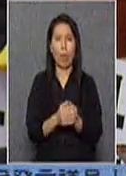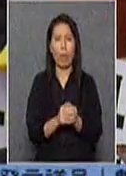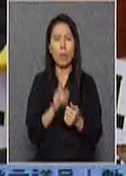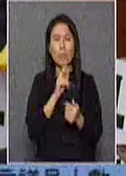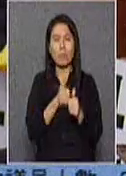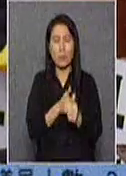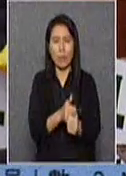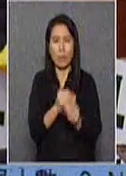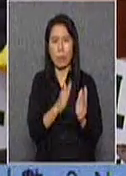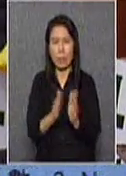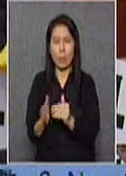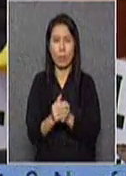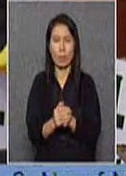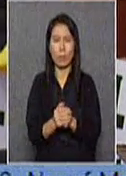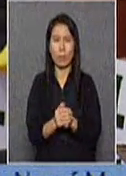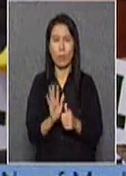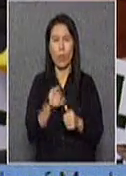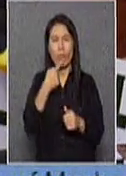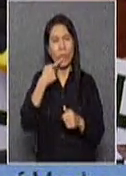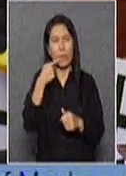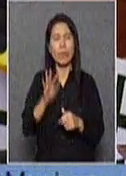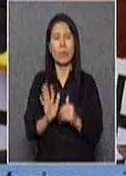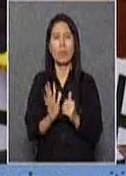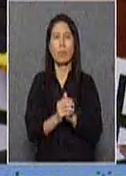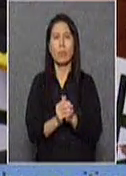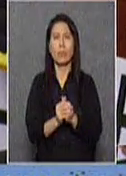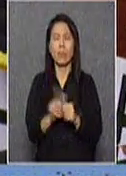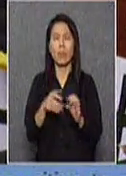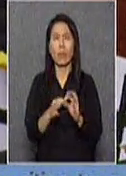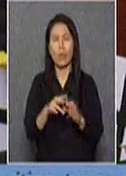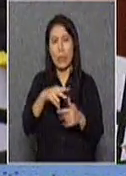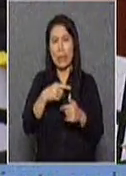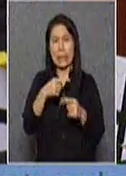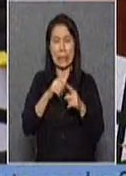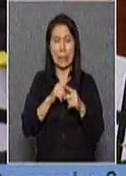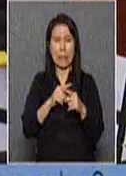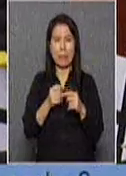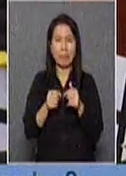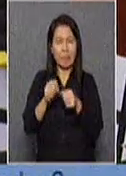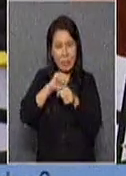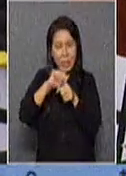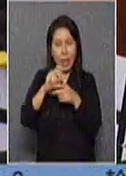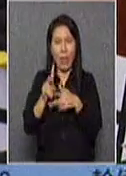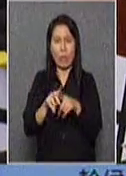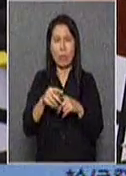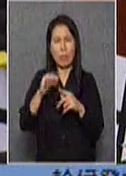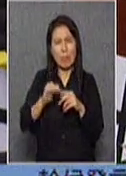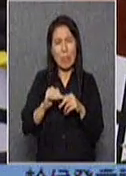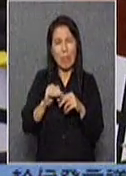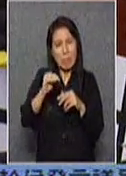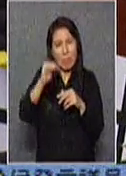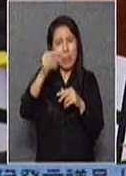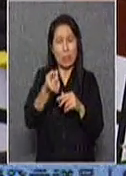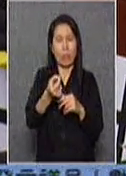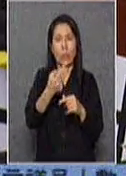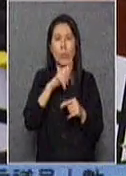呢，即是你不要說負數啦，你那個的正數不高呢，應該都要即是辭職或者是某